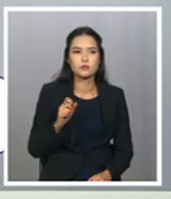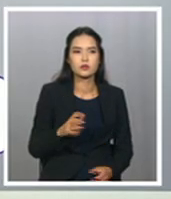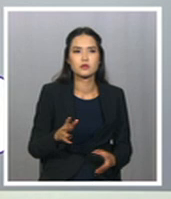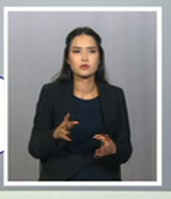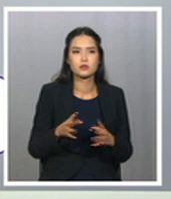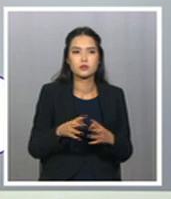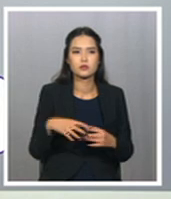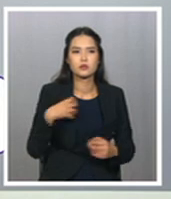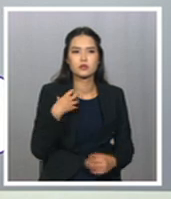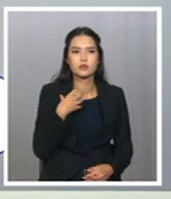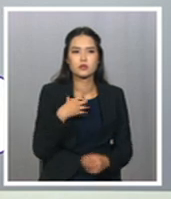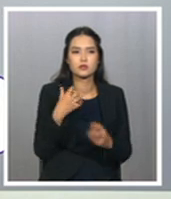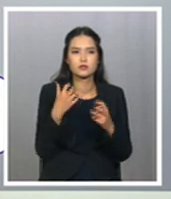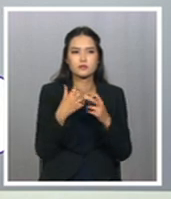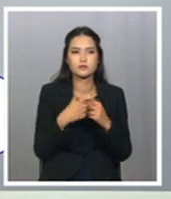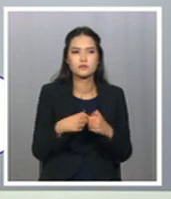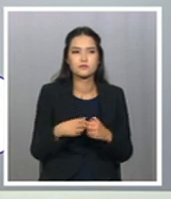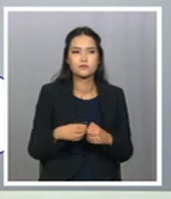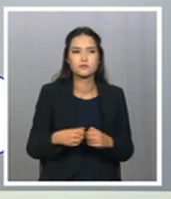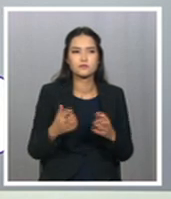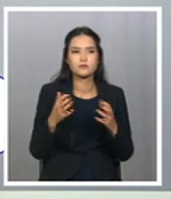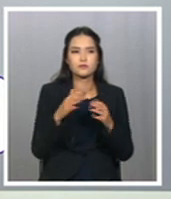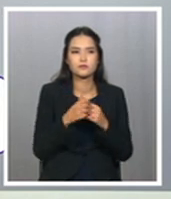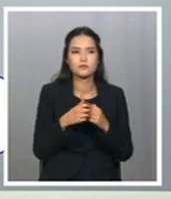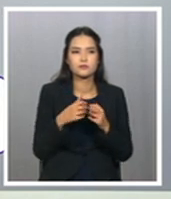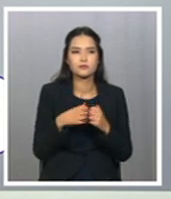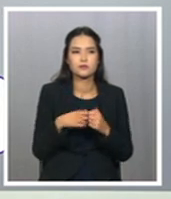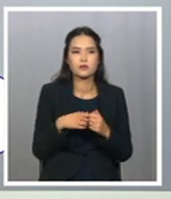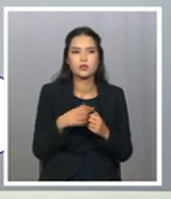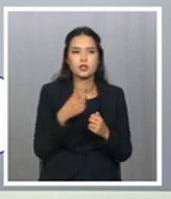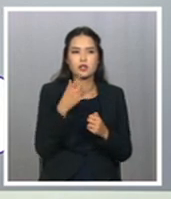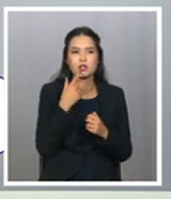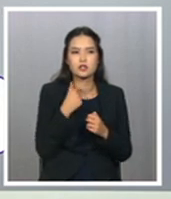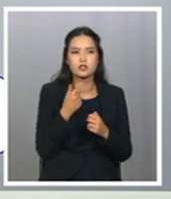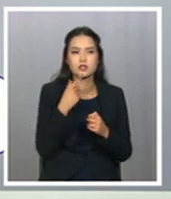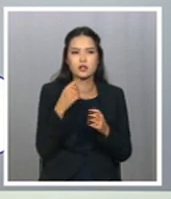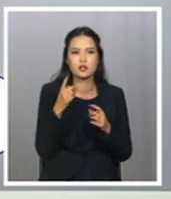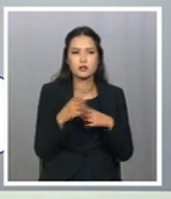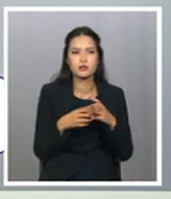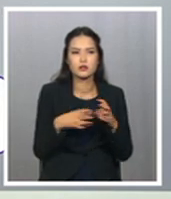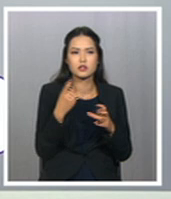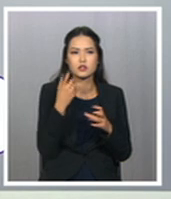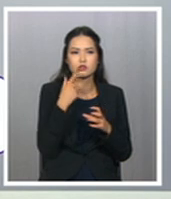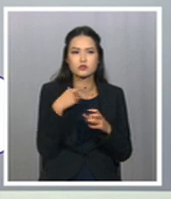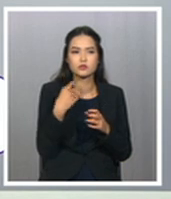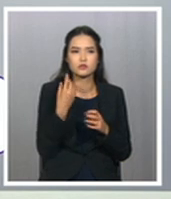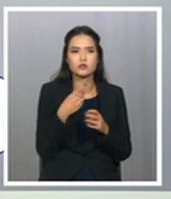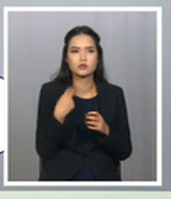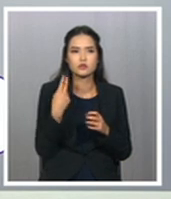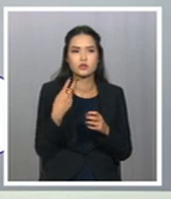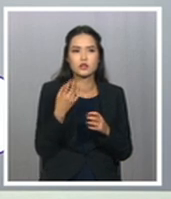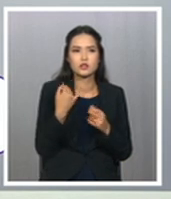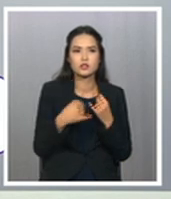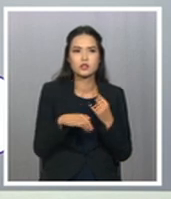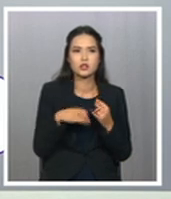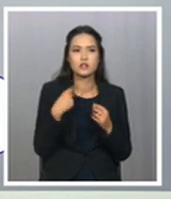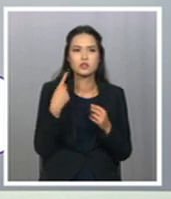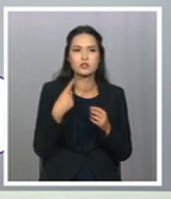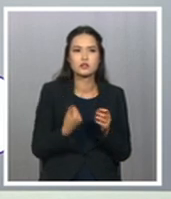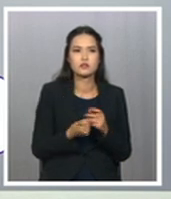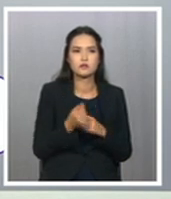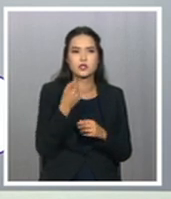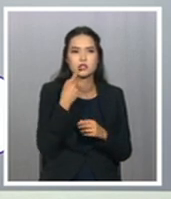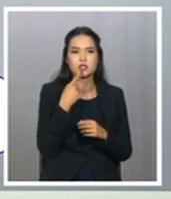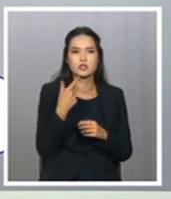есептер шығарып көрейік. Есептің берілгені: қызанақтың қызыл түсі сары түстен басым. Қызыл гетерозигота